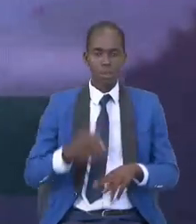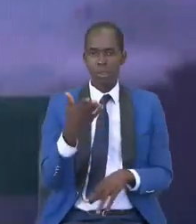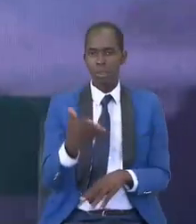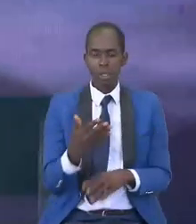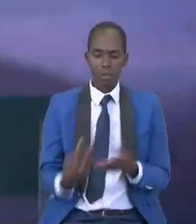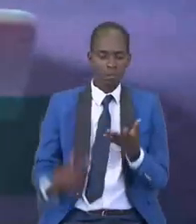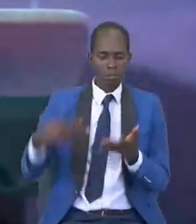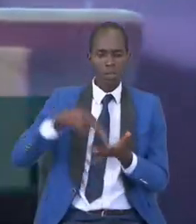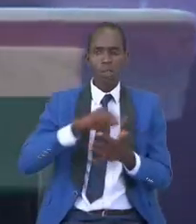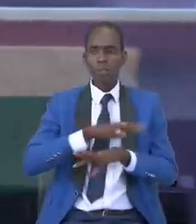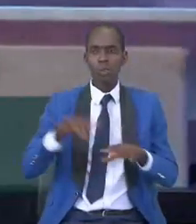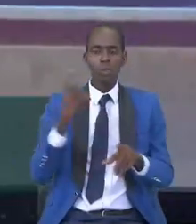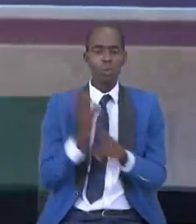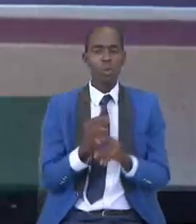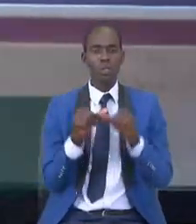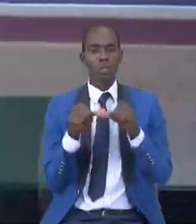lève-toi.